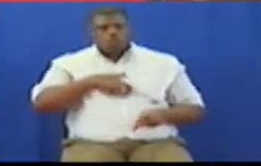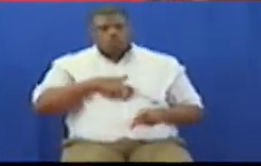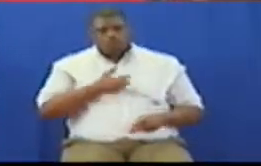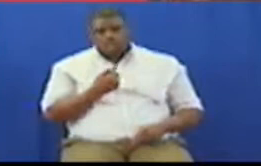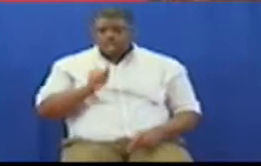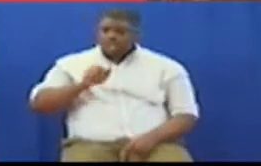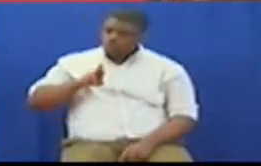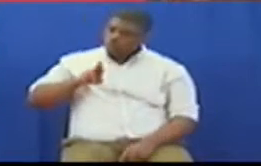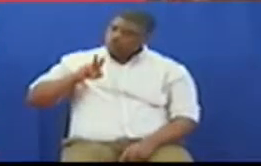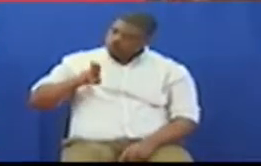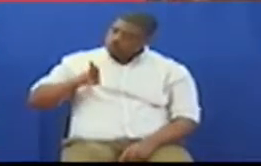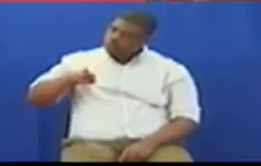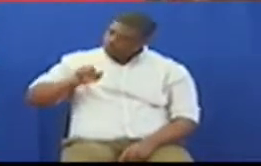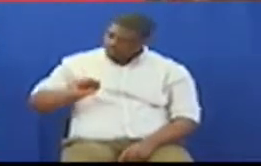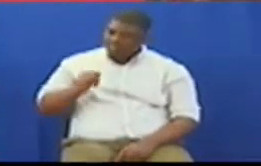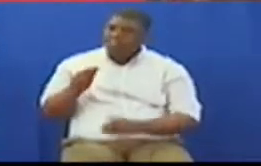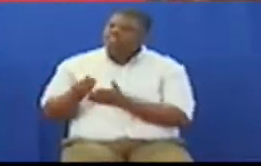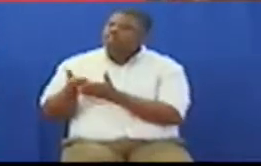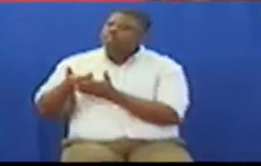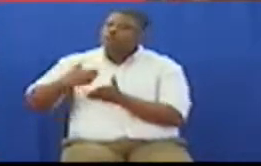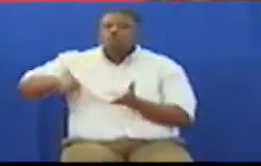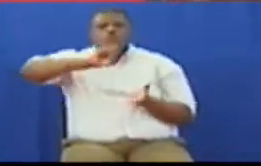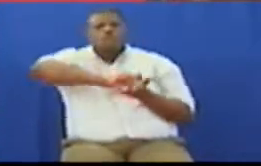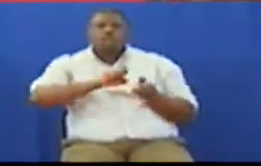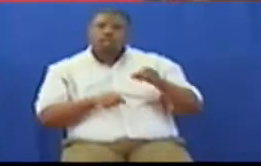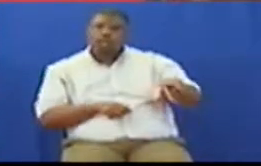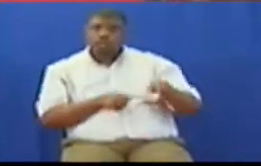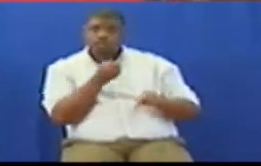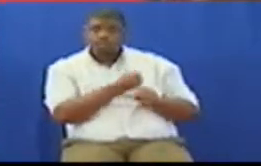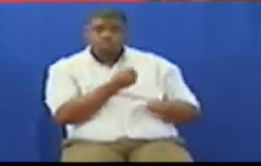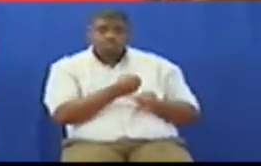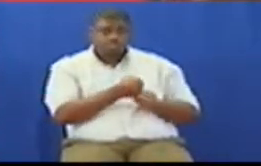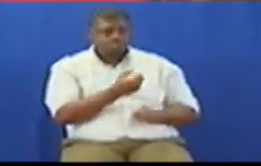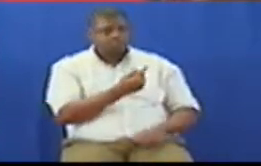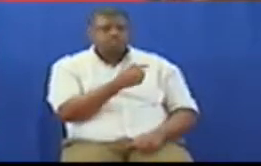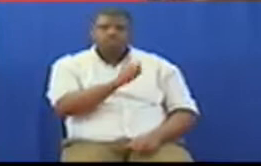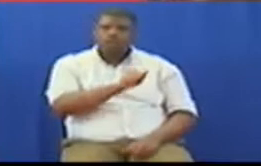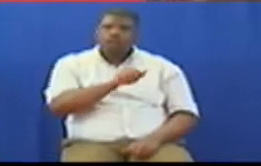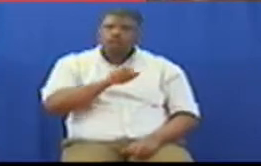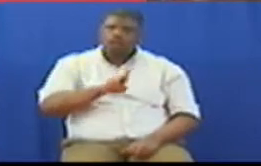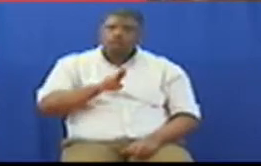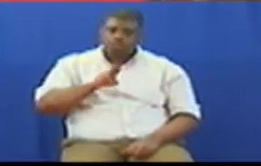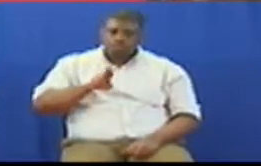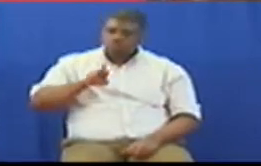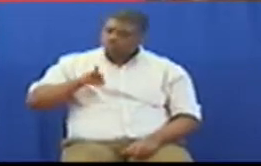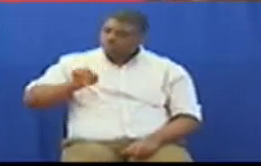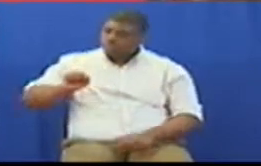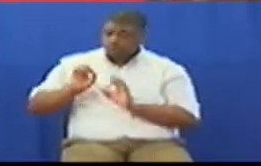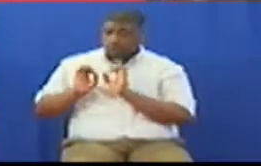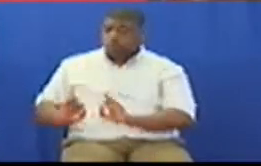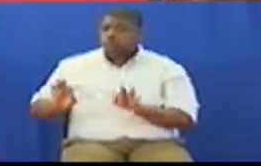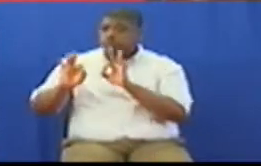vijijini waweze kuongezewa fedha, kwa sababu kazi wanayofanya TARURA ni nzuri, lakini uzuri wake hauonekani kwa